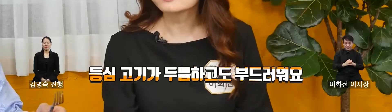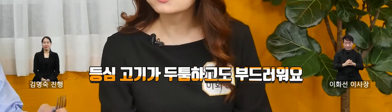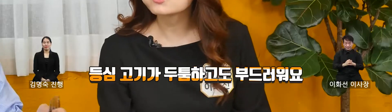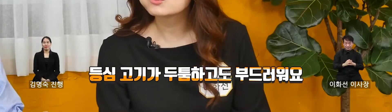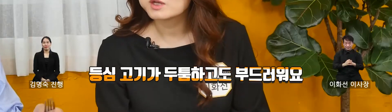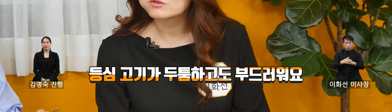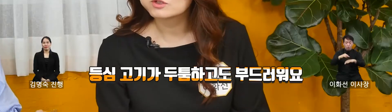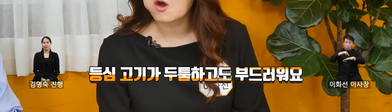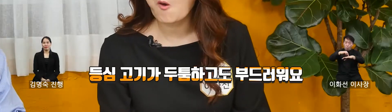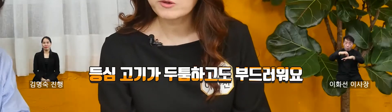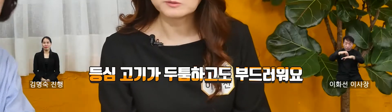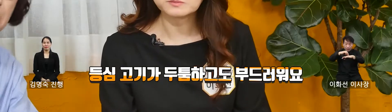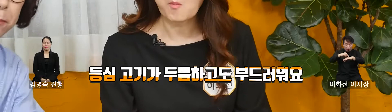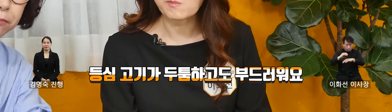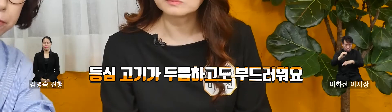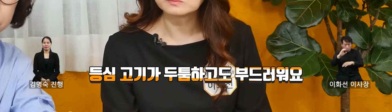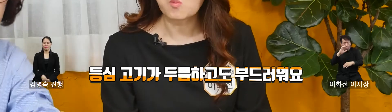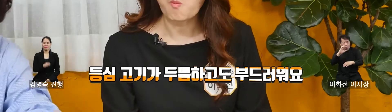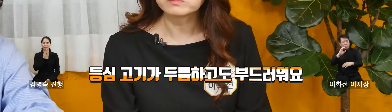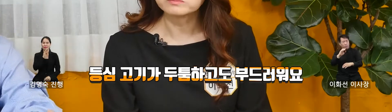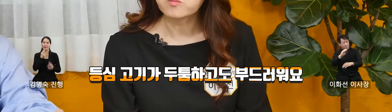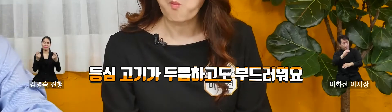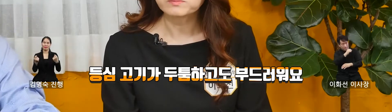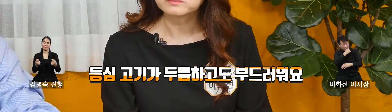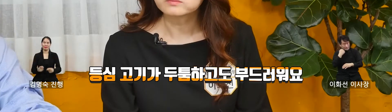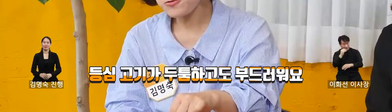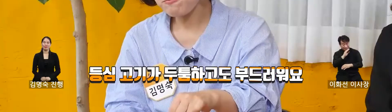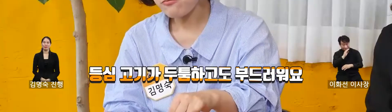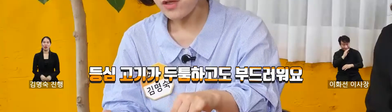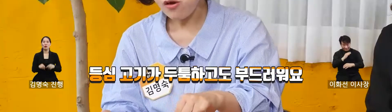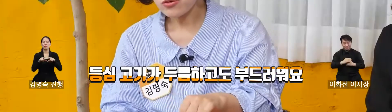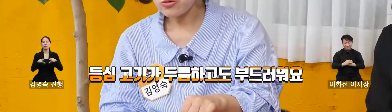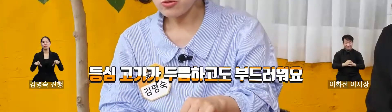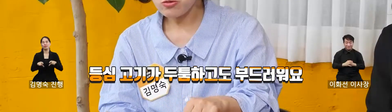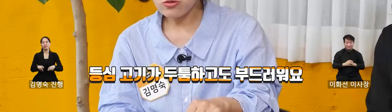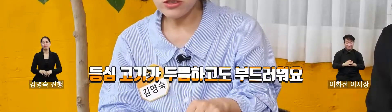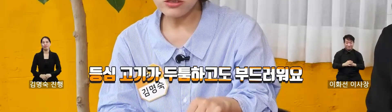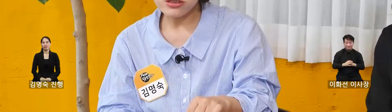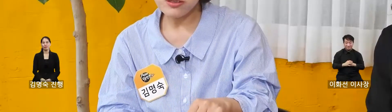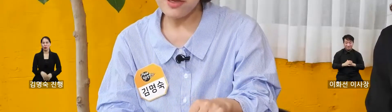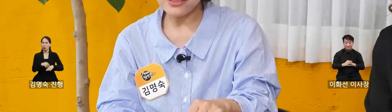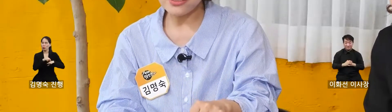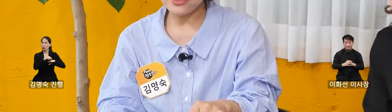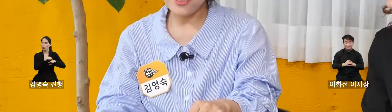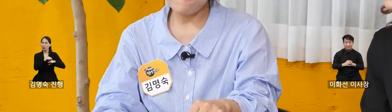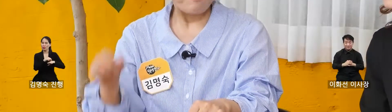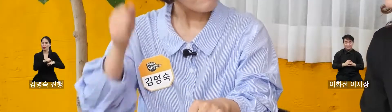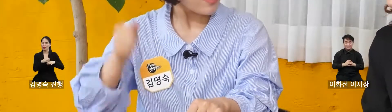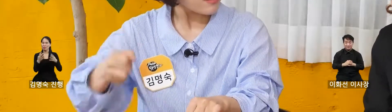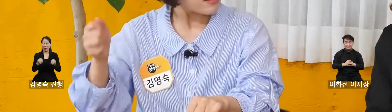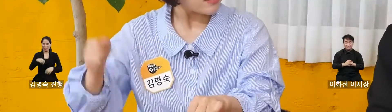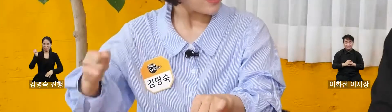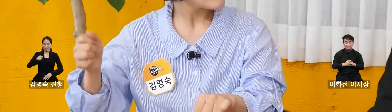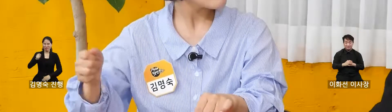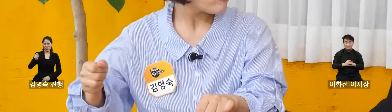고기가 굉장히 두툼해요, 그죠? 네. 그러니까 보통 고기를 많이 이렇게